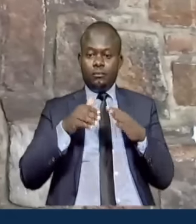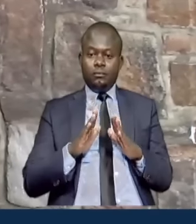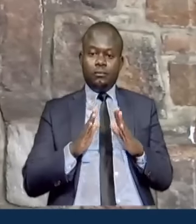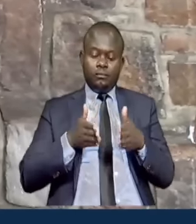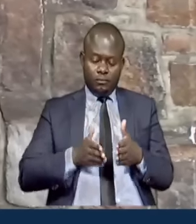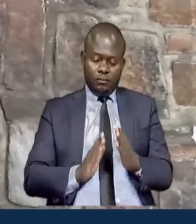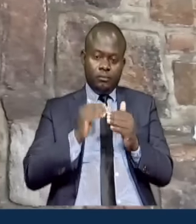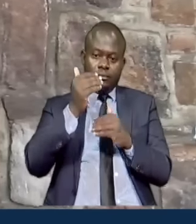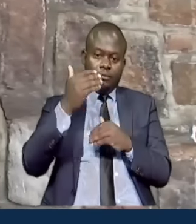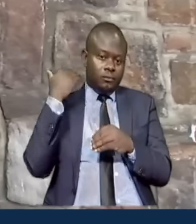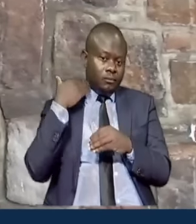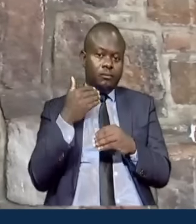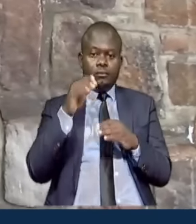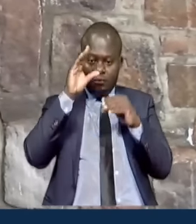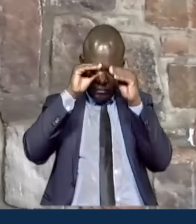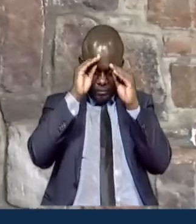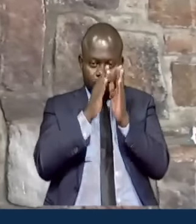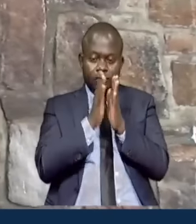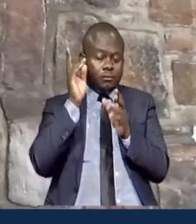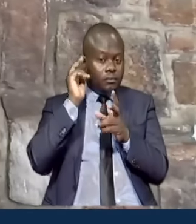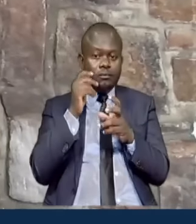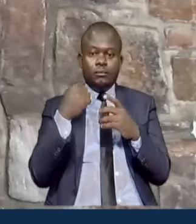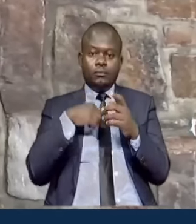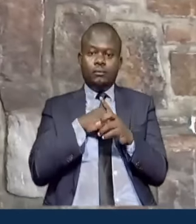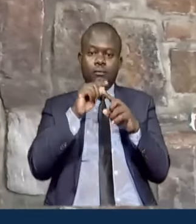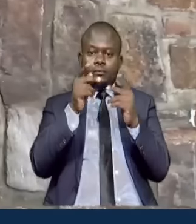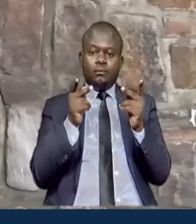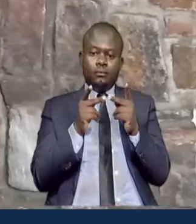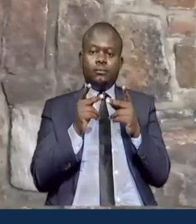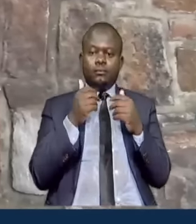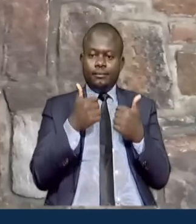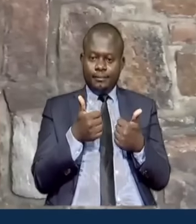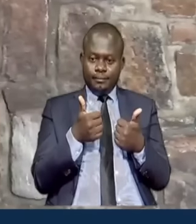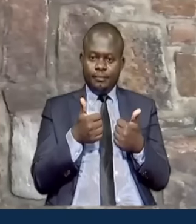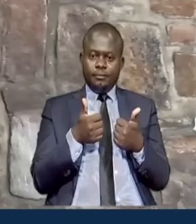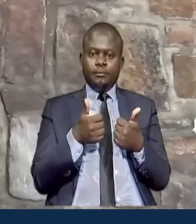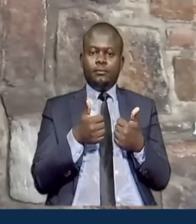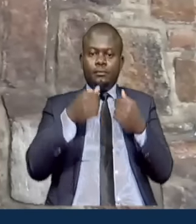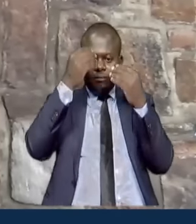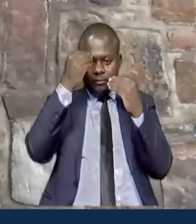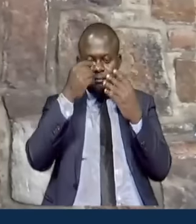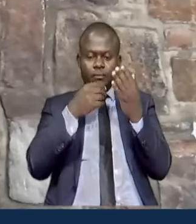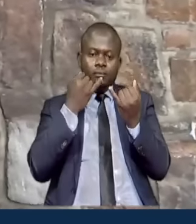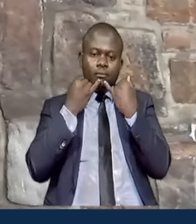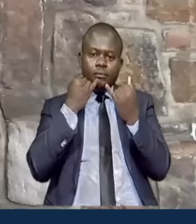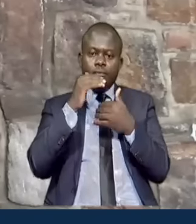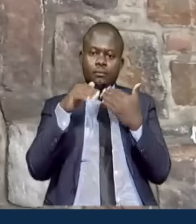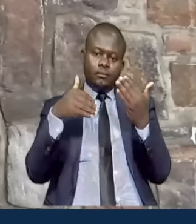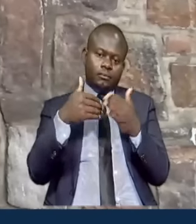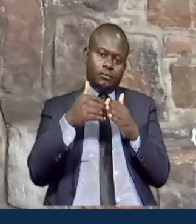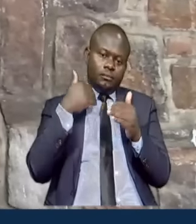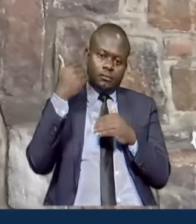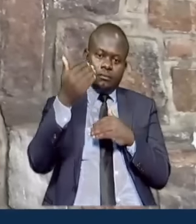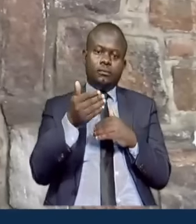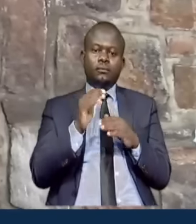kutwijya amateka turayumva gusa, ko kuza kurwibutso na hantu heza ho kuvana soko nziza y'amakuru yose ahagije, bityo